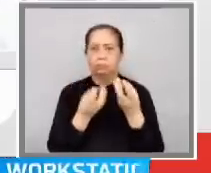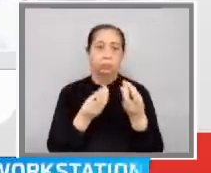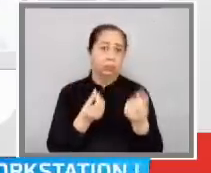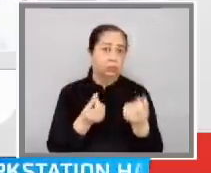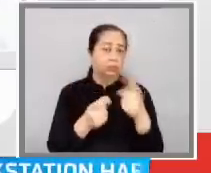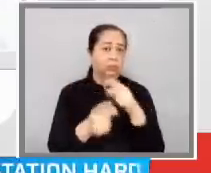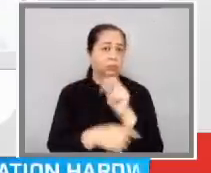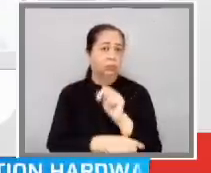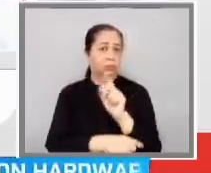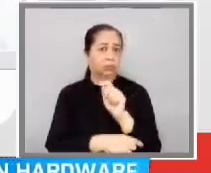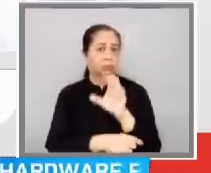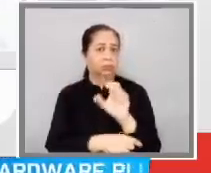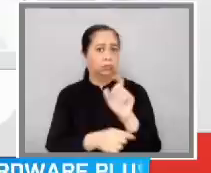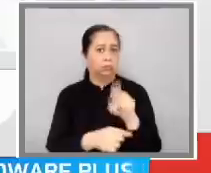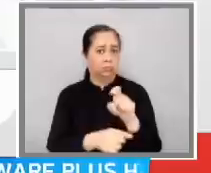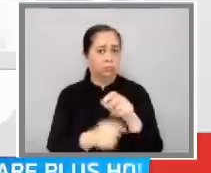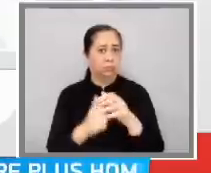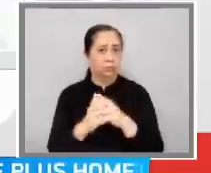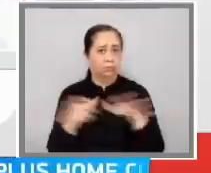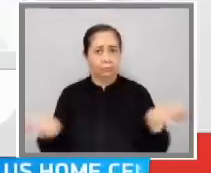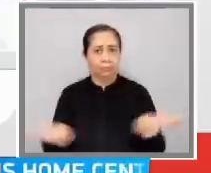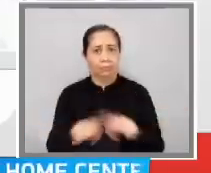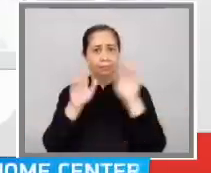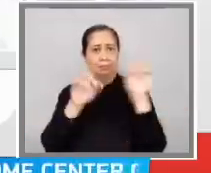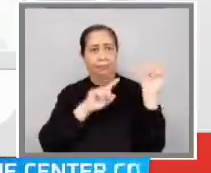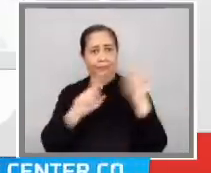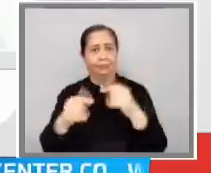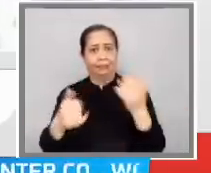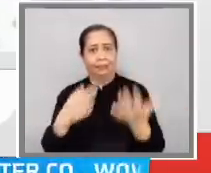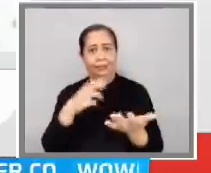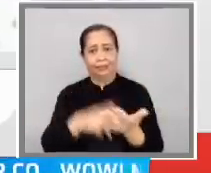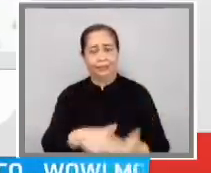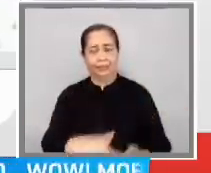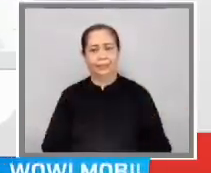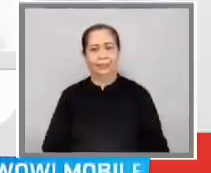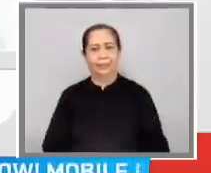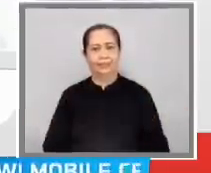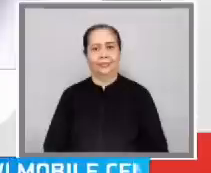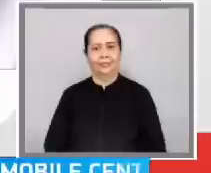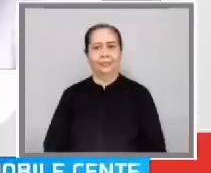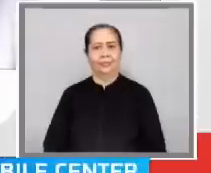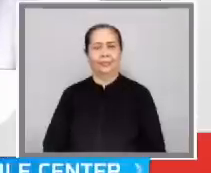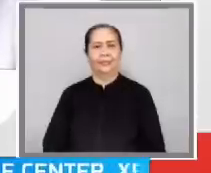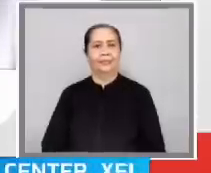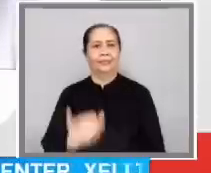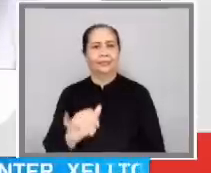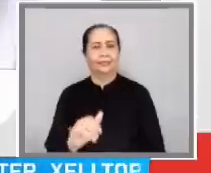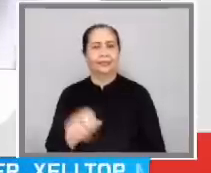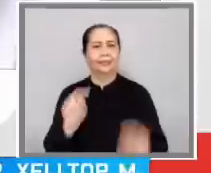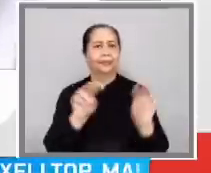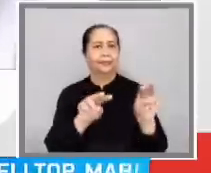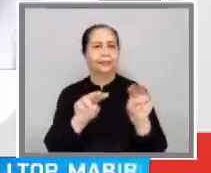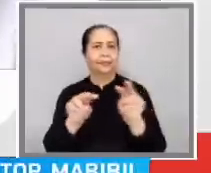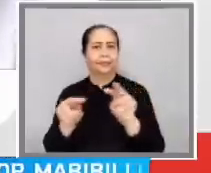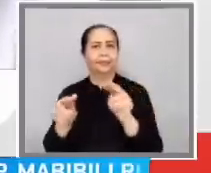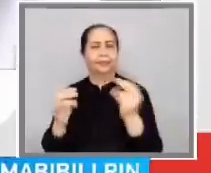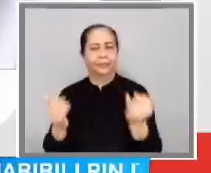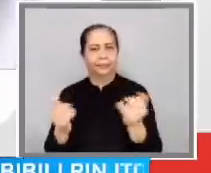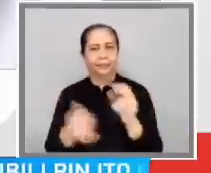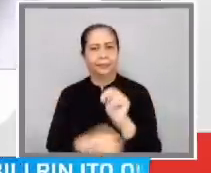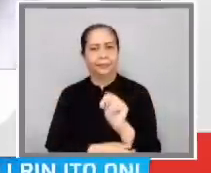NTC at kailangan ba sabay-sabay ngayong araw na magparehistro? Yan po ay minomonitor po natin no, ng